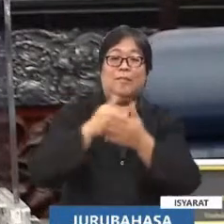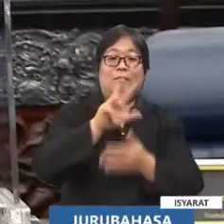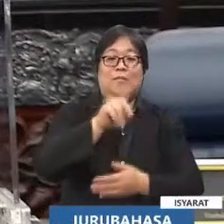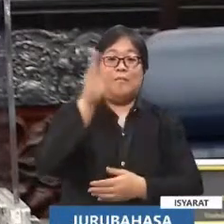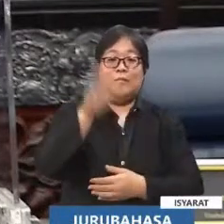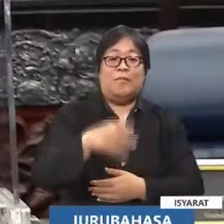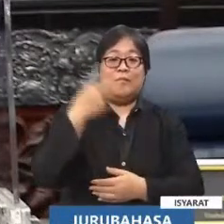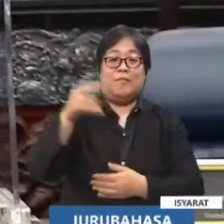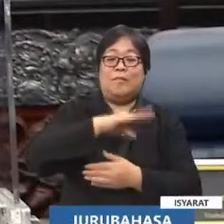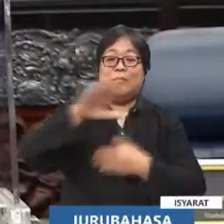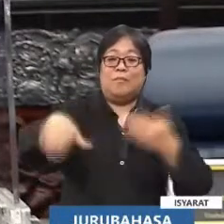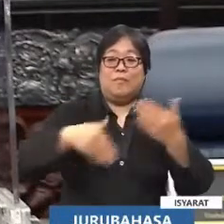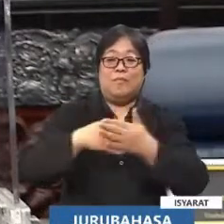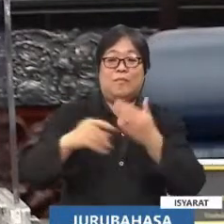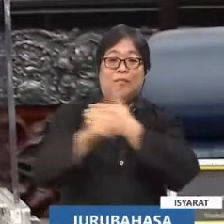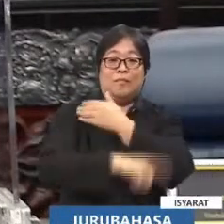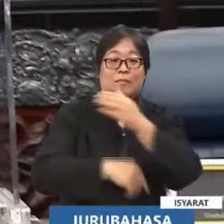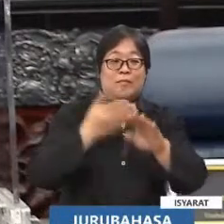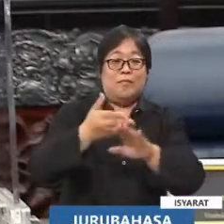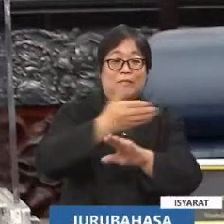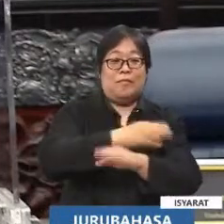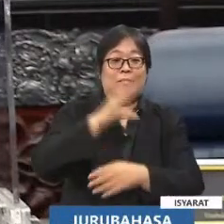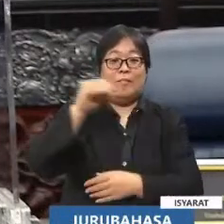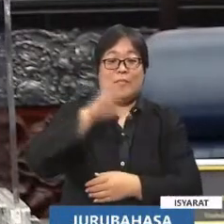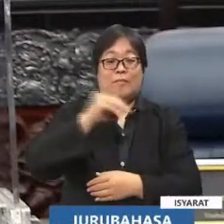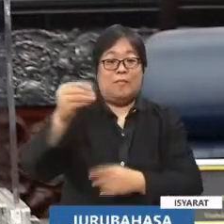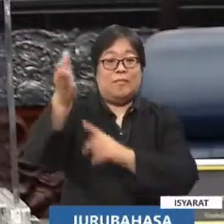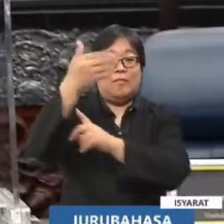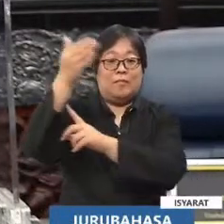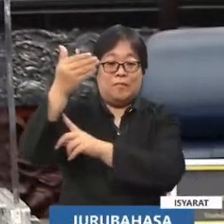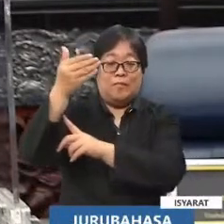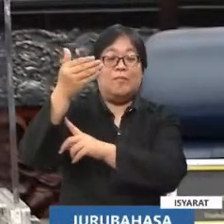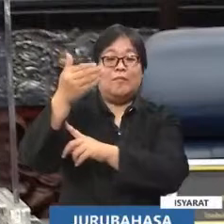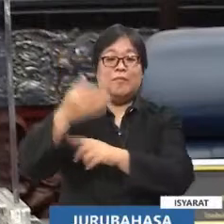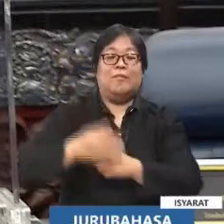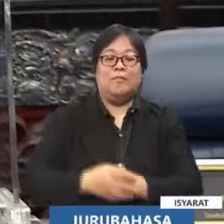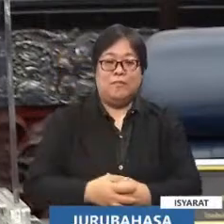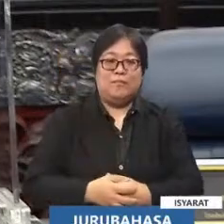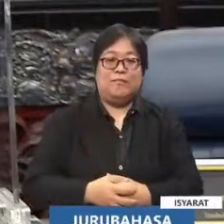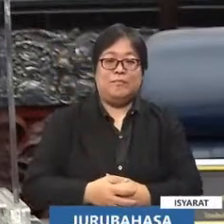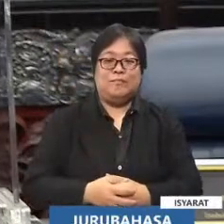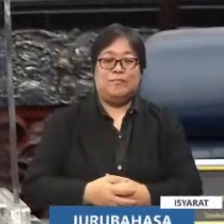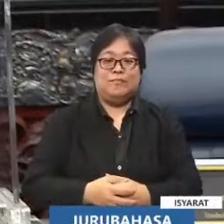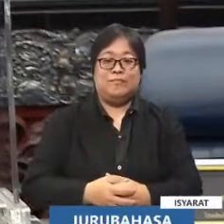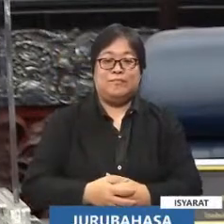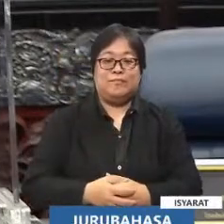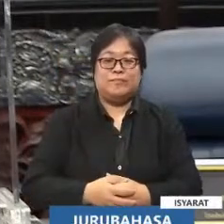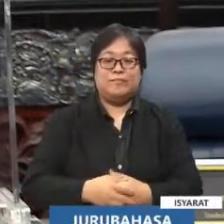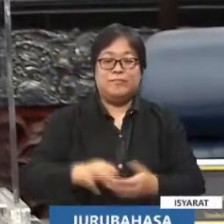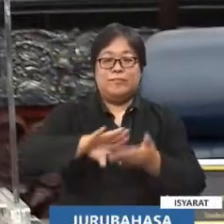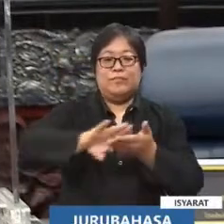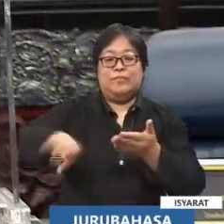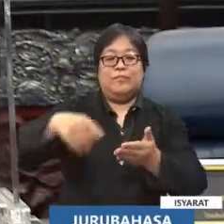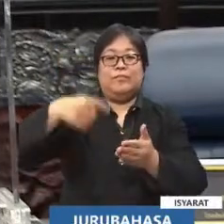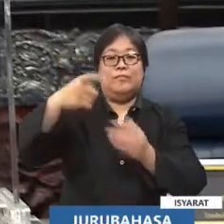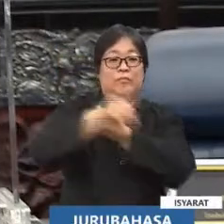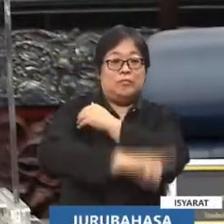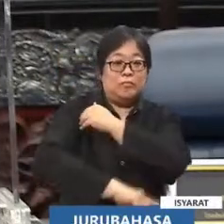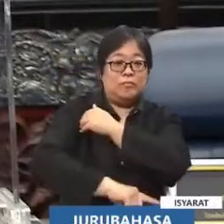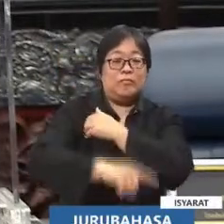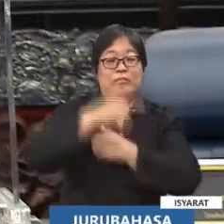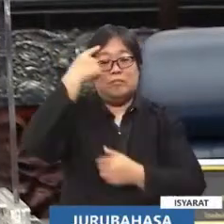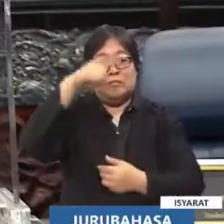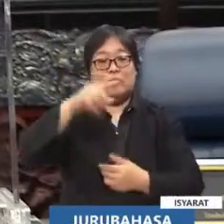hari Disember bagi semua kompaun yang dikeluarkan kepada syarikat dan juga pemandu pelancong yang berlesen. Pengecualian kompaun kepada